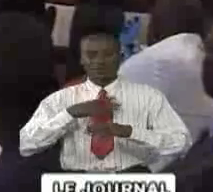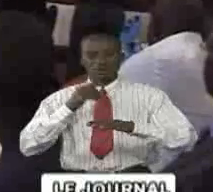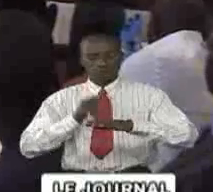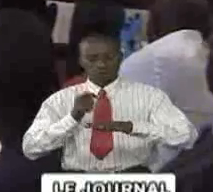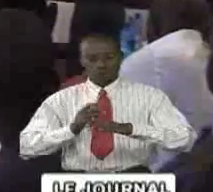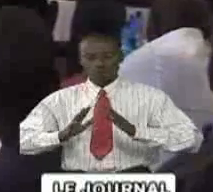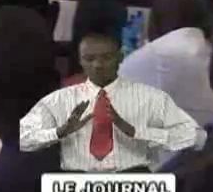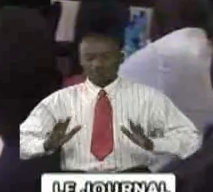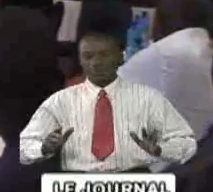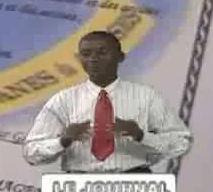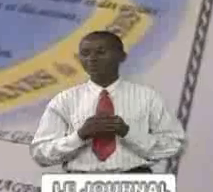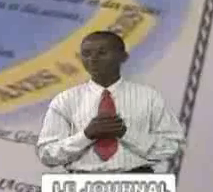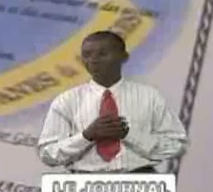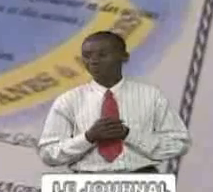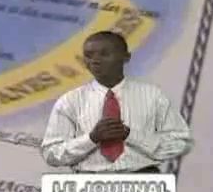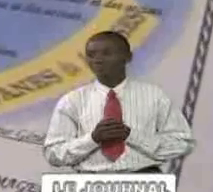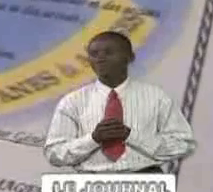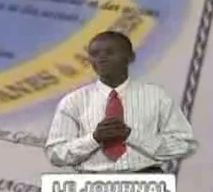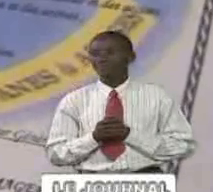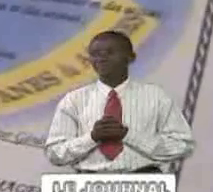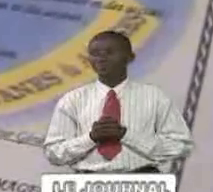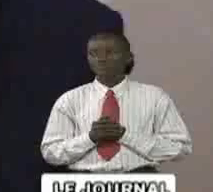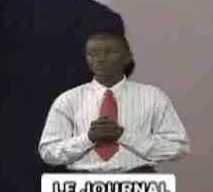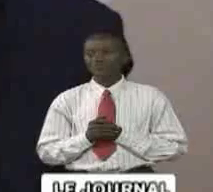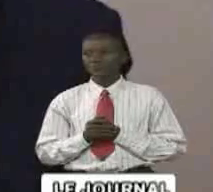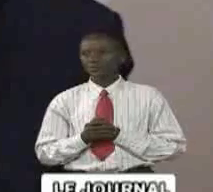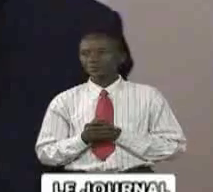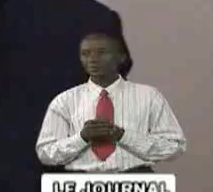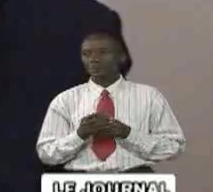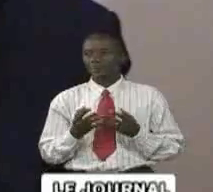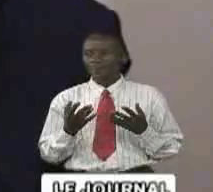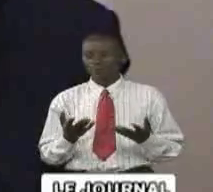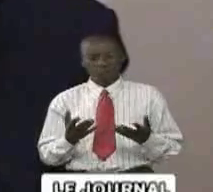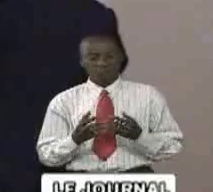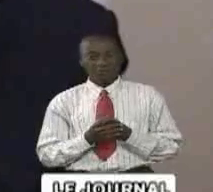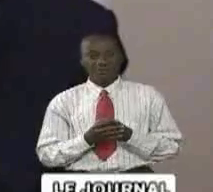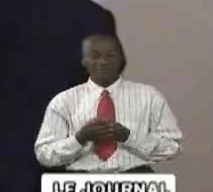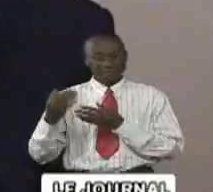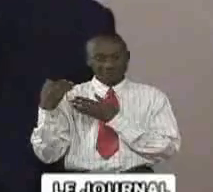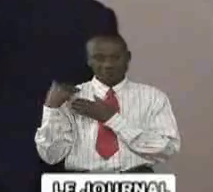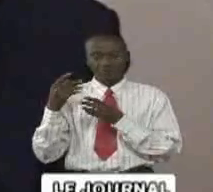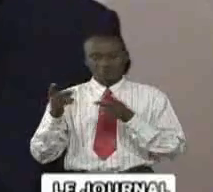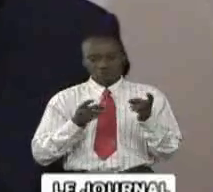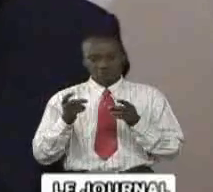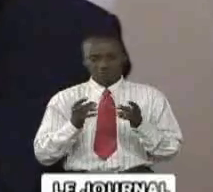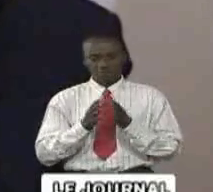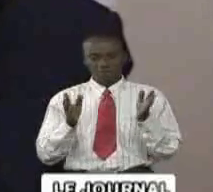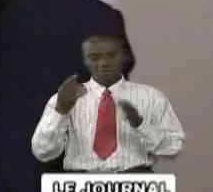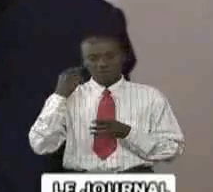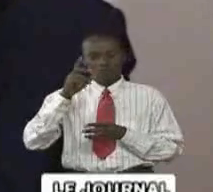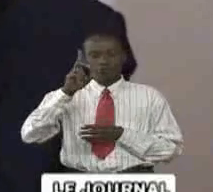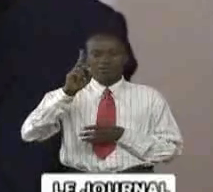compétentes. C'est cela l'essence même de la nouvelle instruction en matière de procédure contentieuse qui, je n'en doute